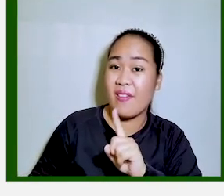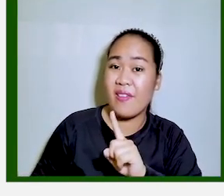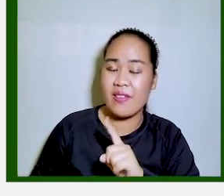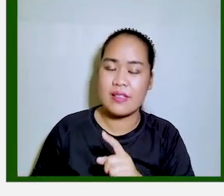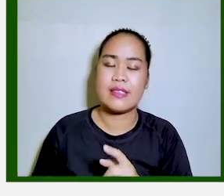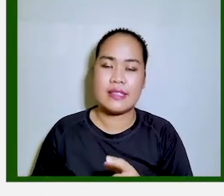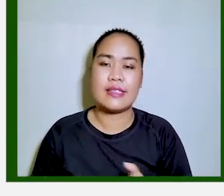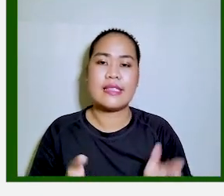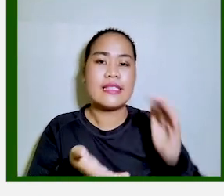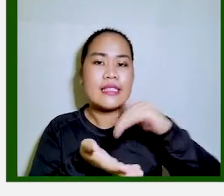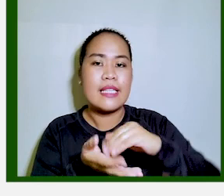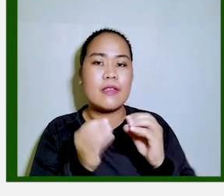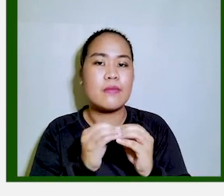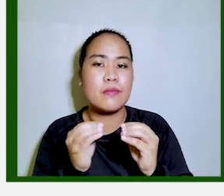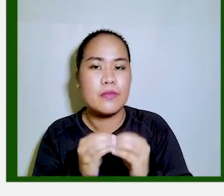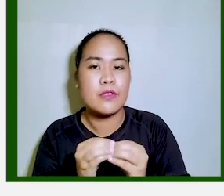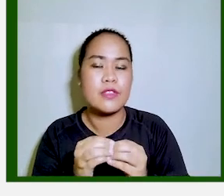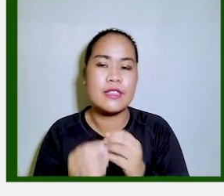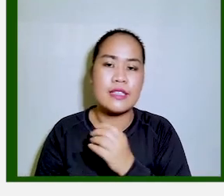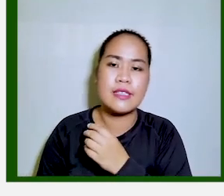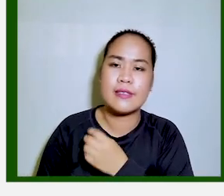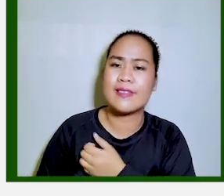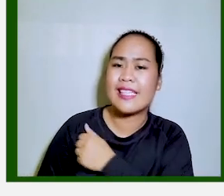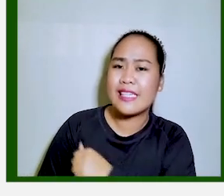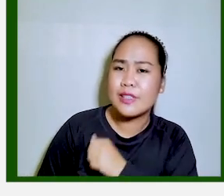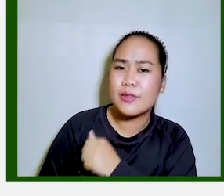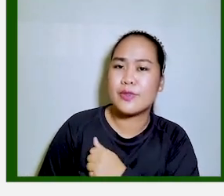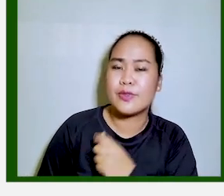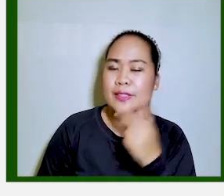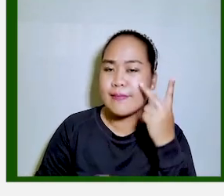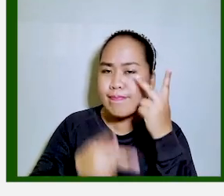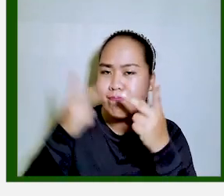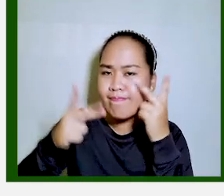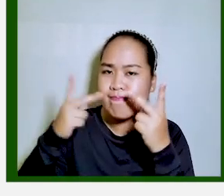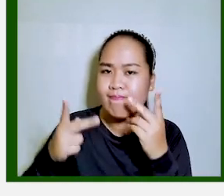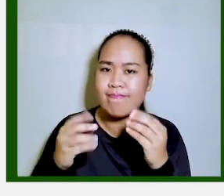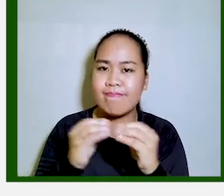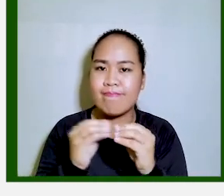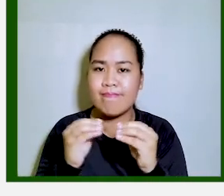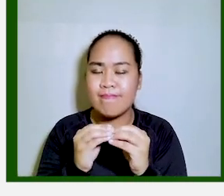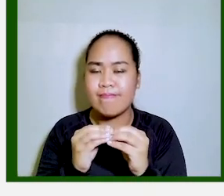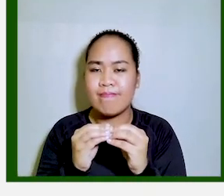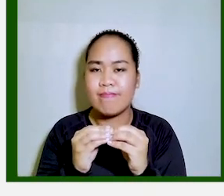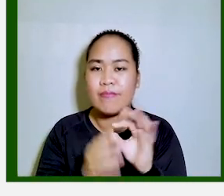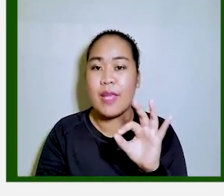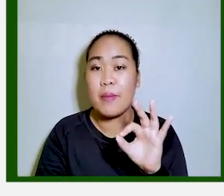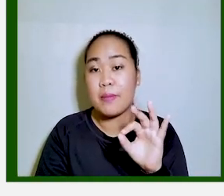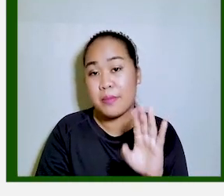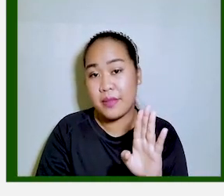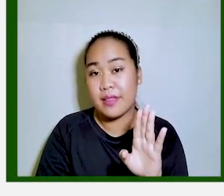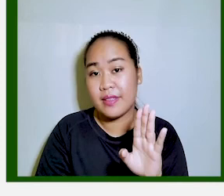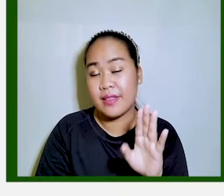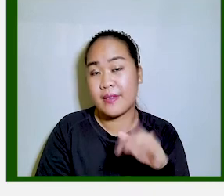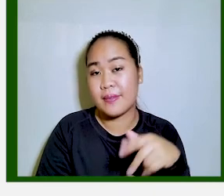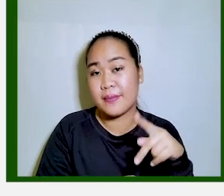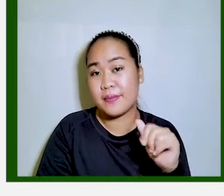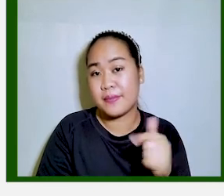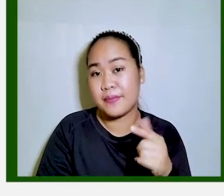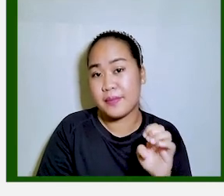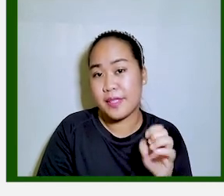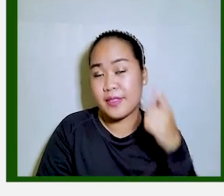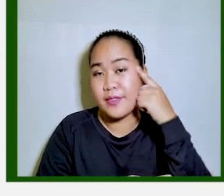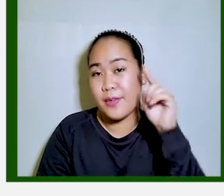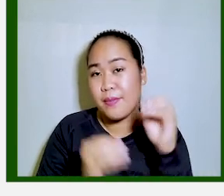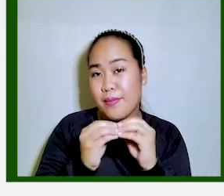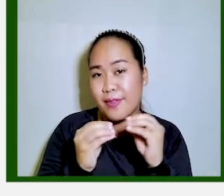sana maging habit po natin. Visit naman po natin ang ating ang aming Facebook pages para ho sa mga